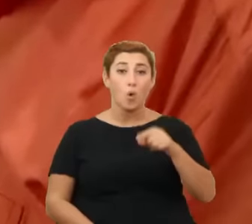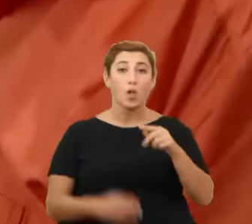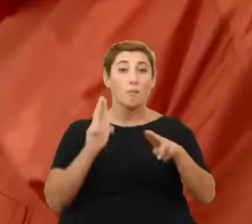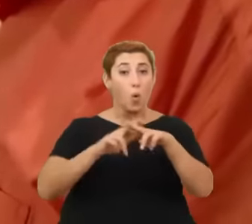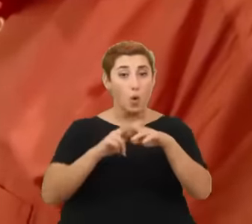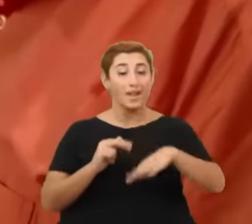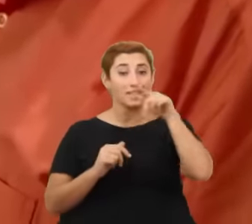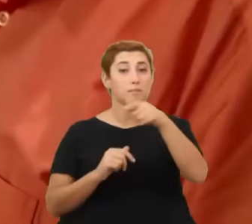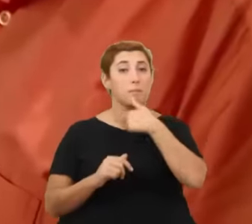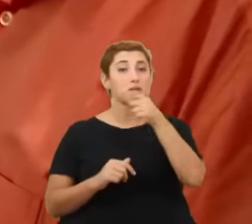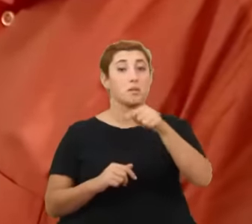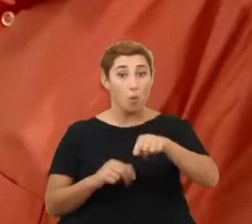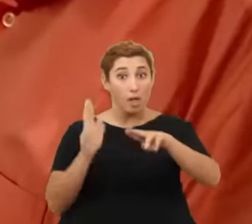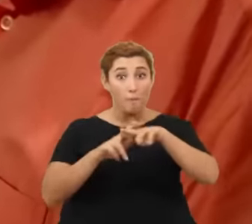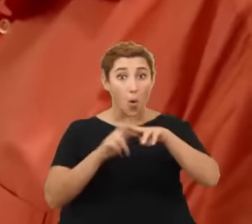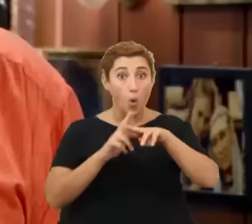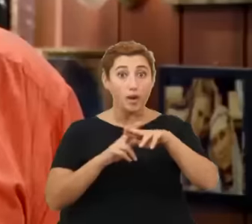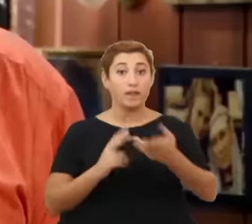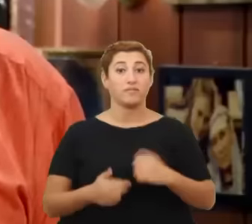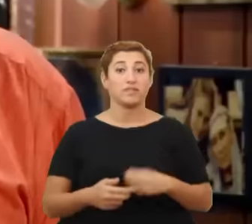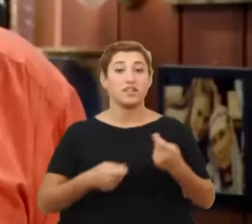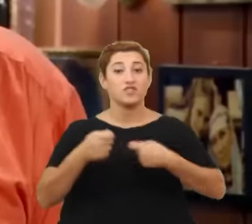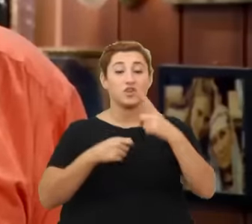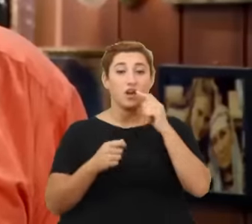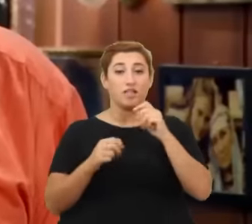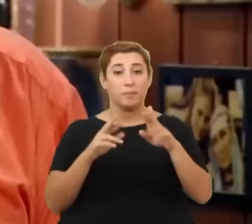mügretti sana baban ha? Büle mügretti esnafı.